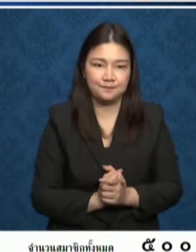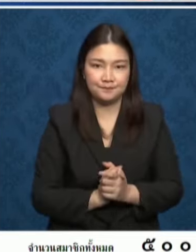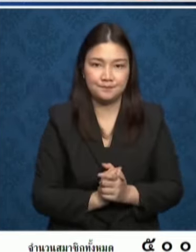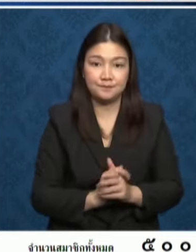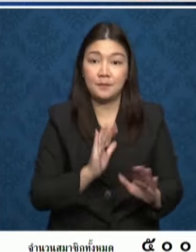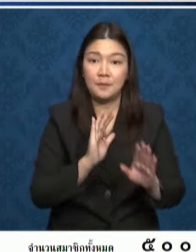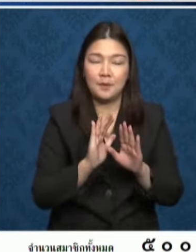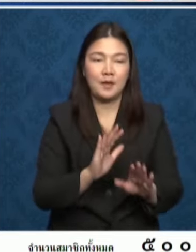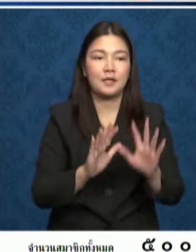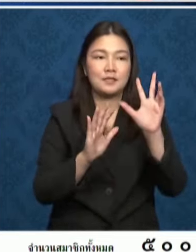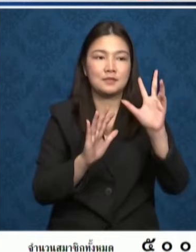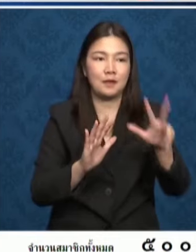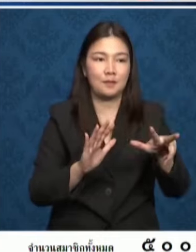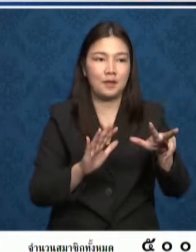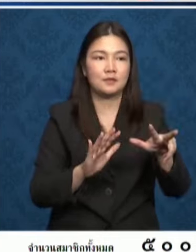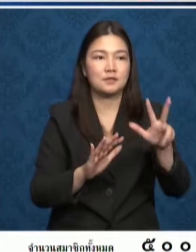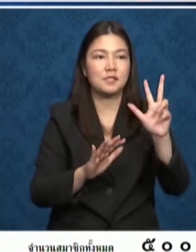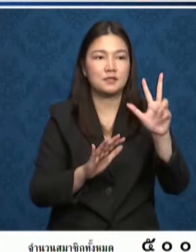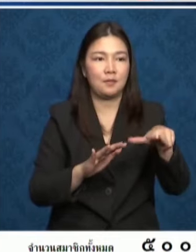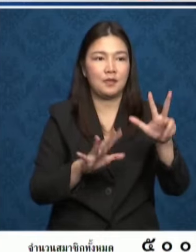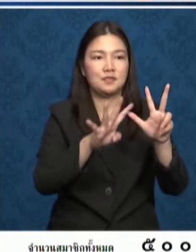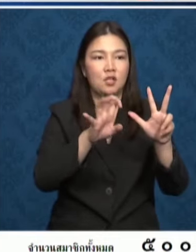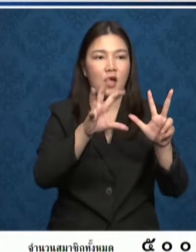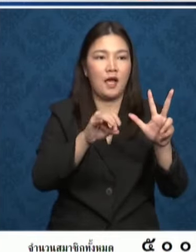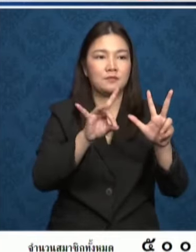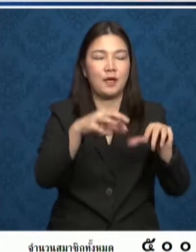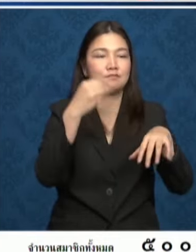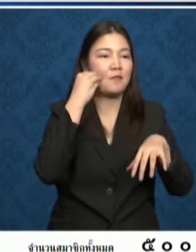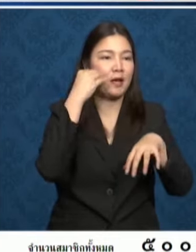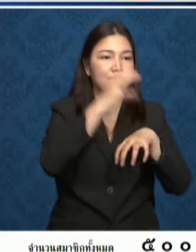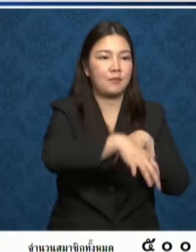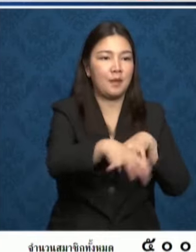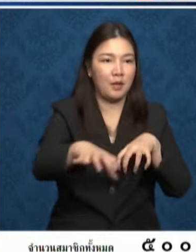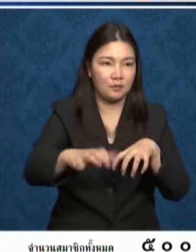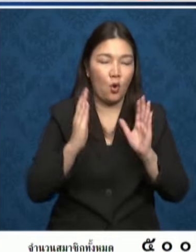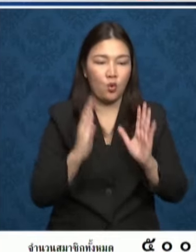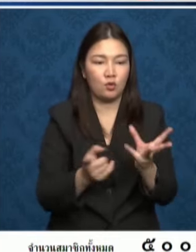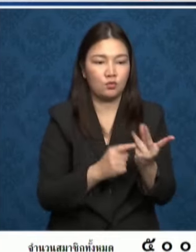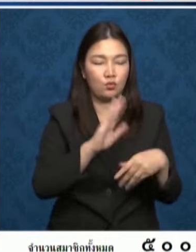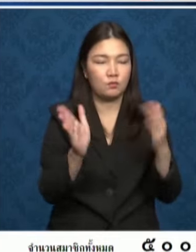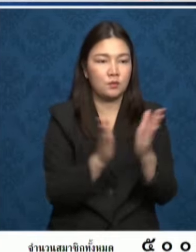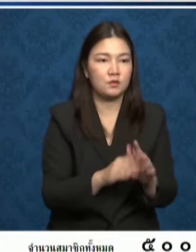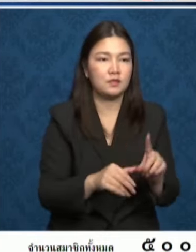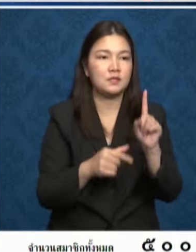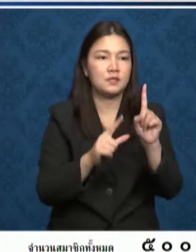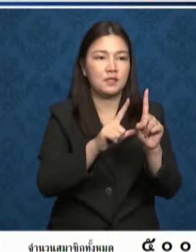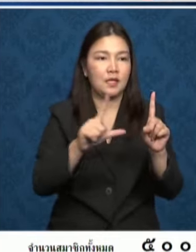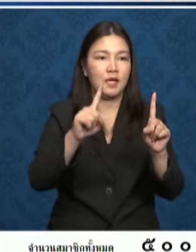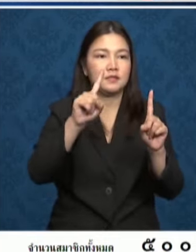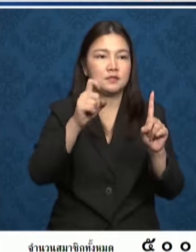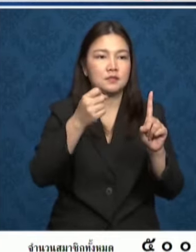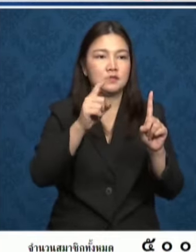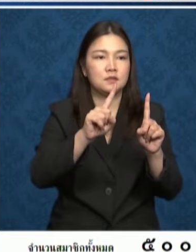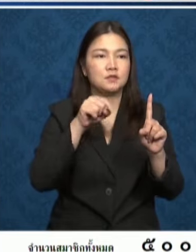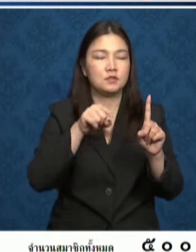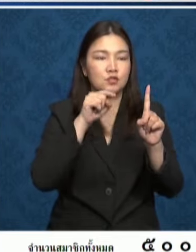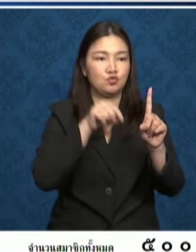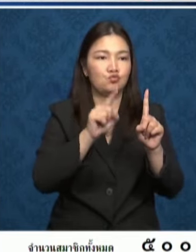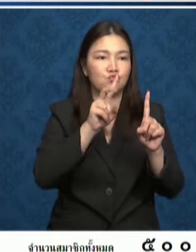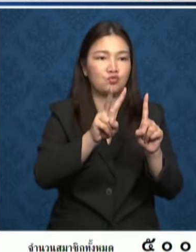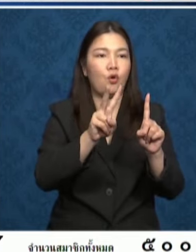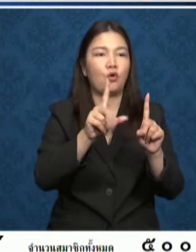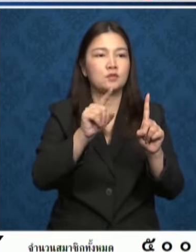มี3458หมู่บ้านประชากร 1.12ล้านคนนะครับเป็นกลุ่มชาวเล